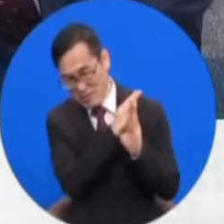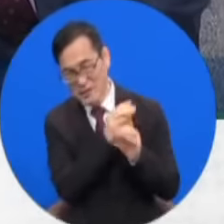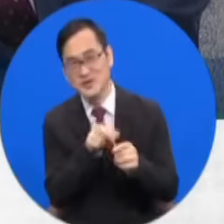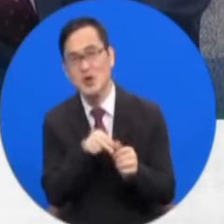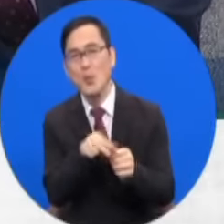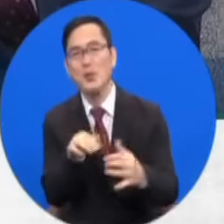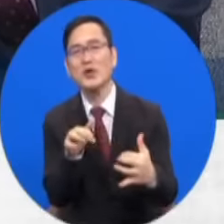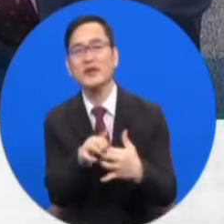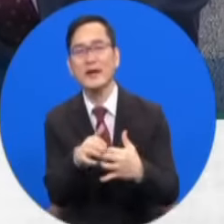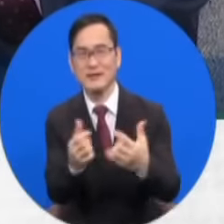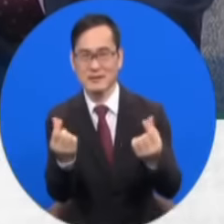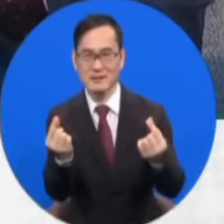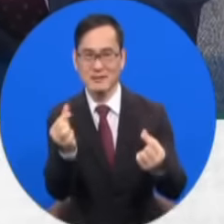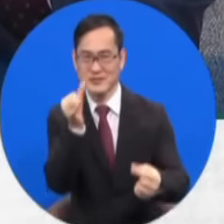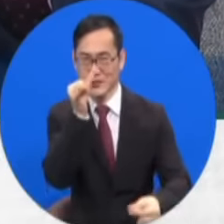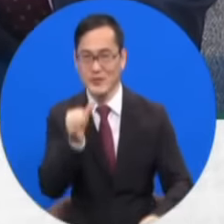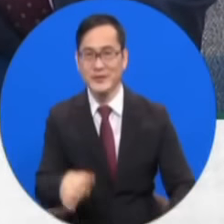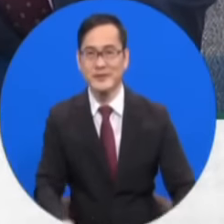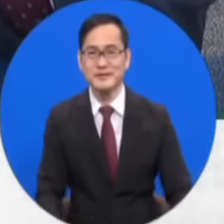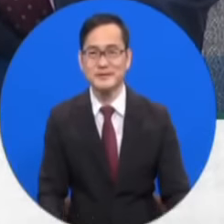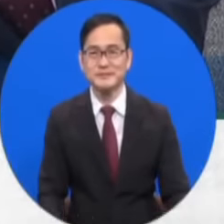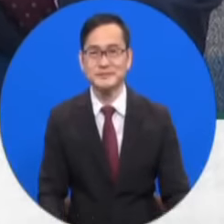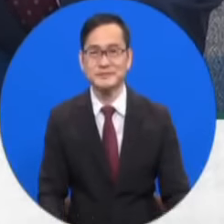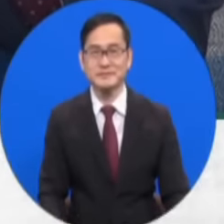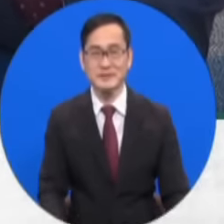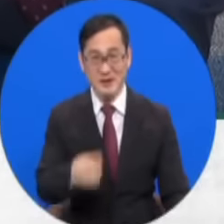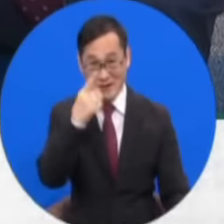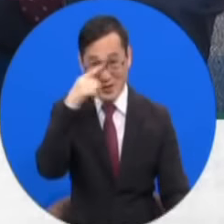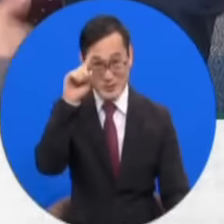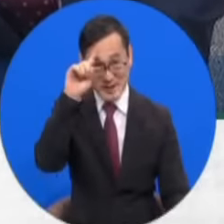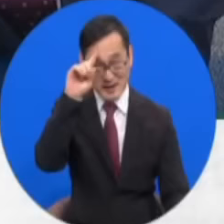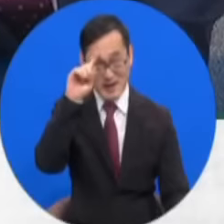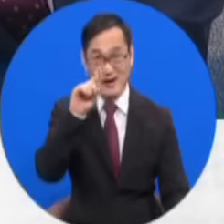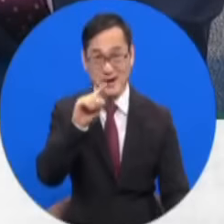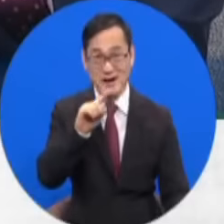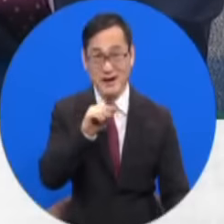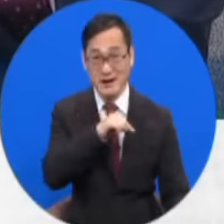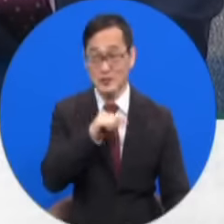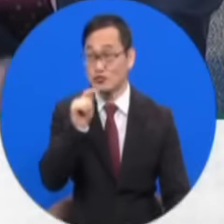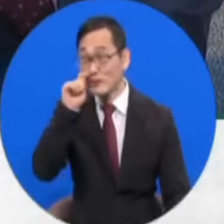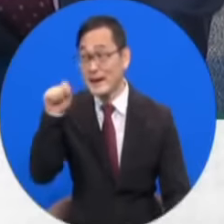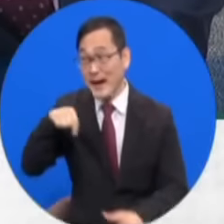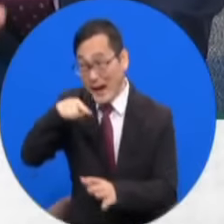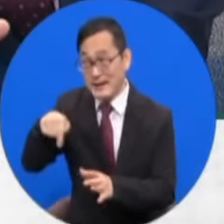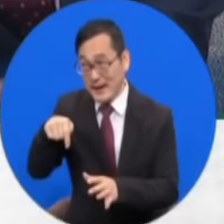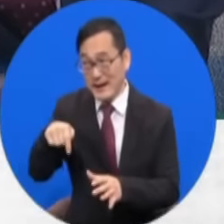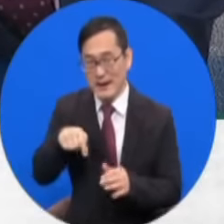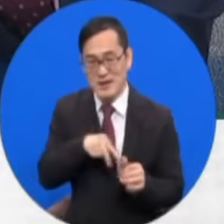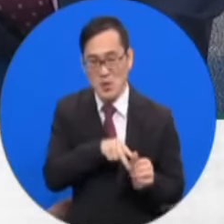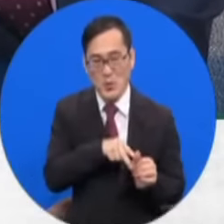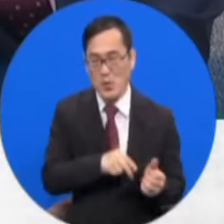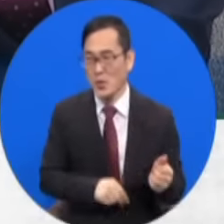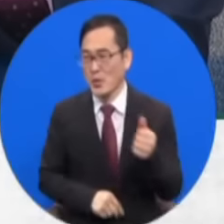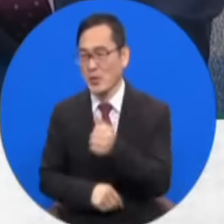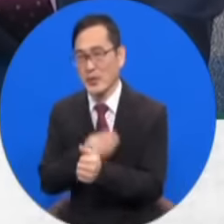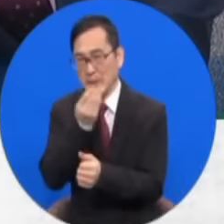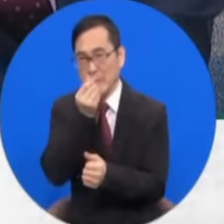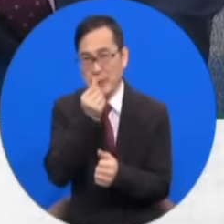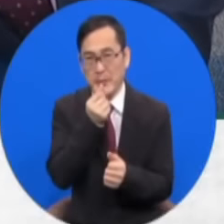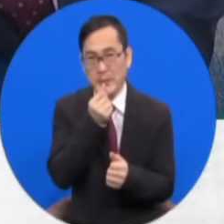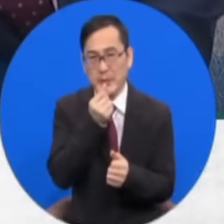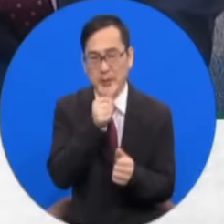정보 전쟁을 하거든요 그서 지금 뭐 러시아도 우크라이나 군내에 첩자가 있지만 울카 나이도 역시도 러시아 군내의